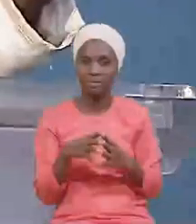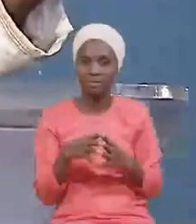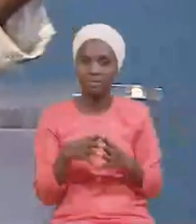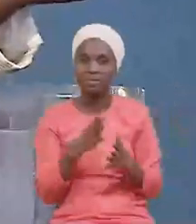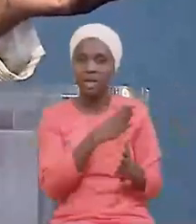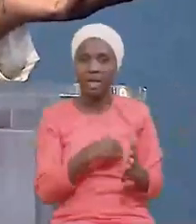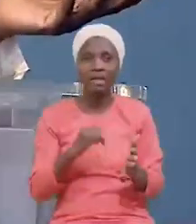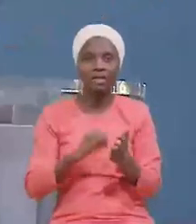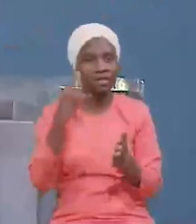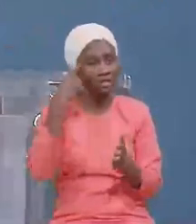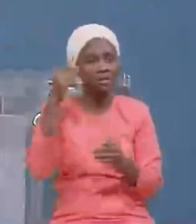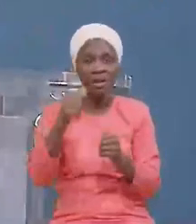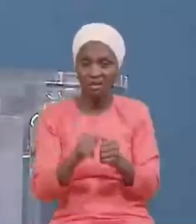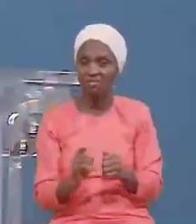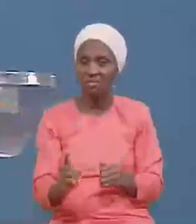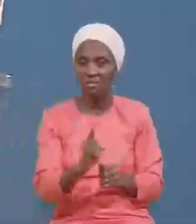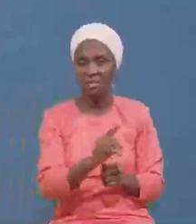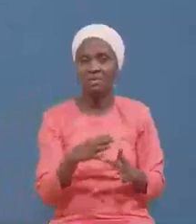monde.